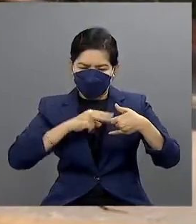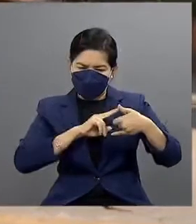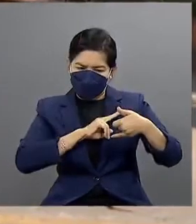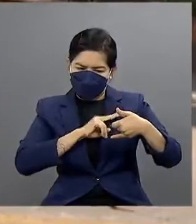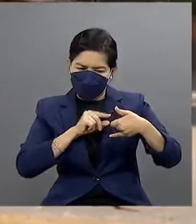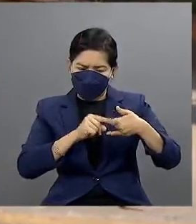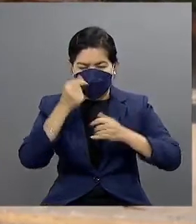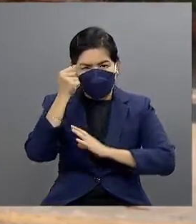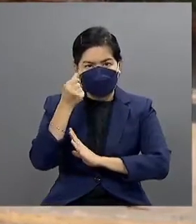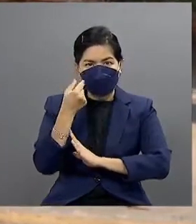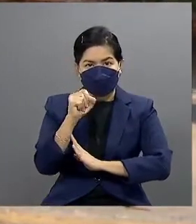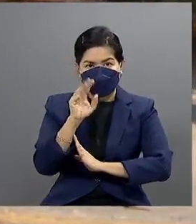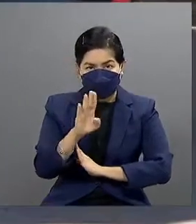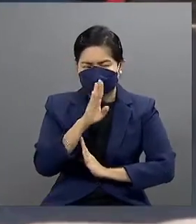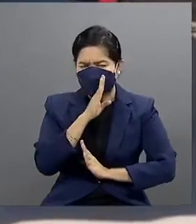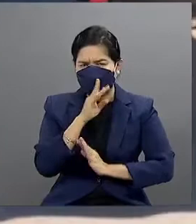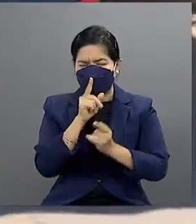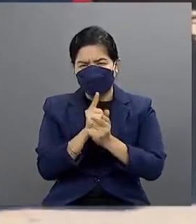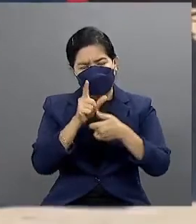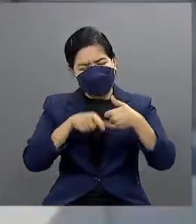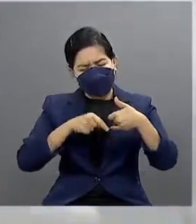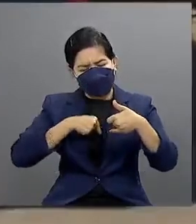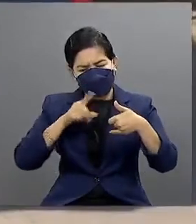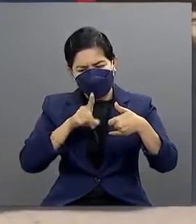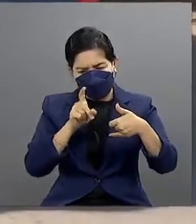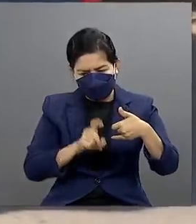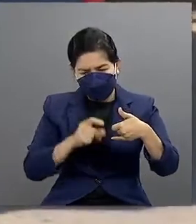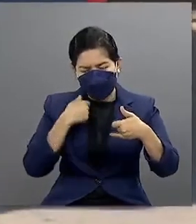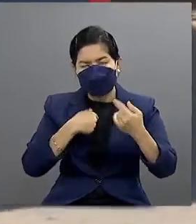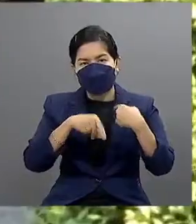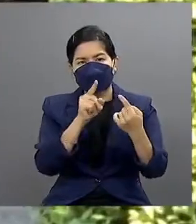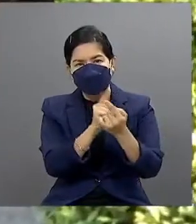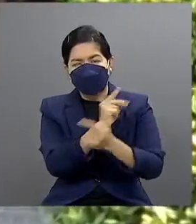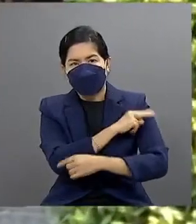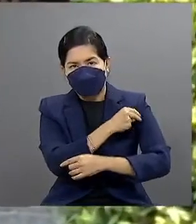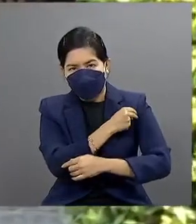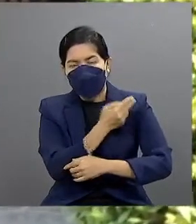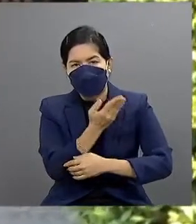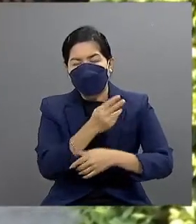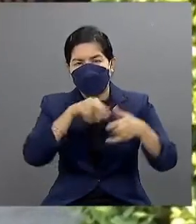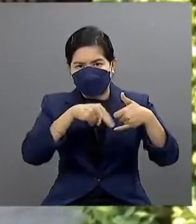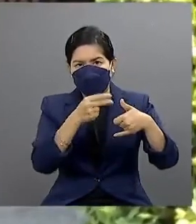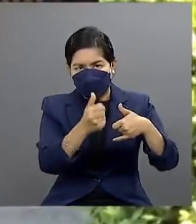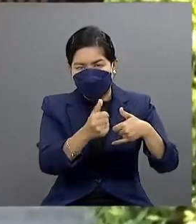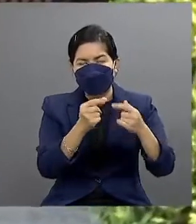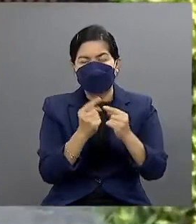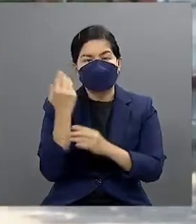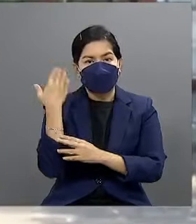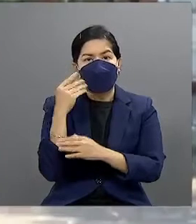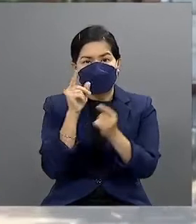บอาการผิดปกติก็ให้ตรวจหาเชื้อที่โรงพยาบาลได้ทุกแห่งนะครับเพราะก่อนหน้านี้พบผู้ติดเชื้อจำนวน2คนนะ